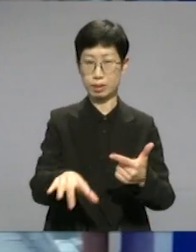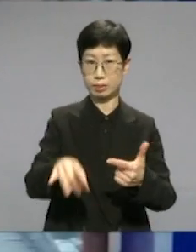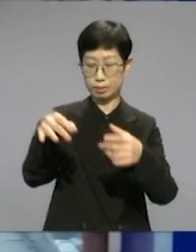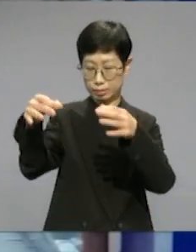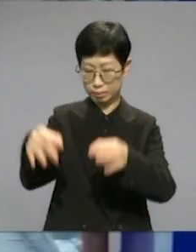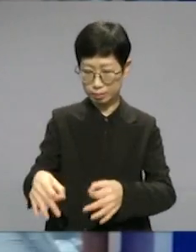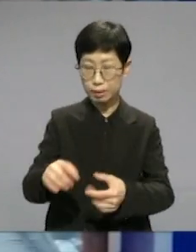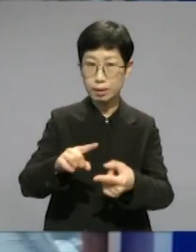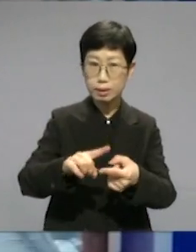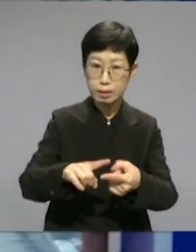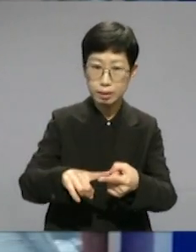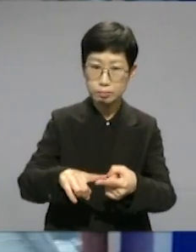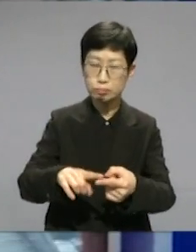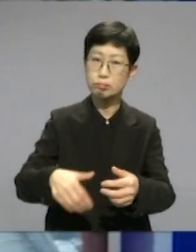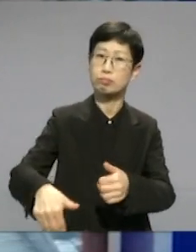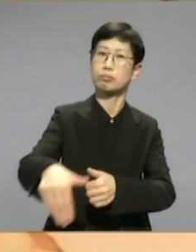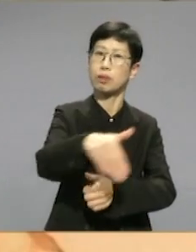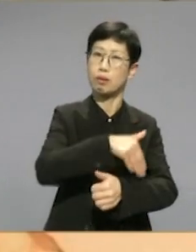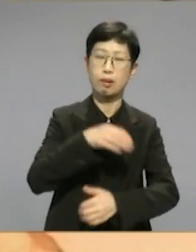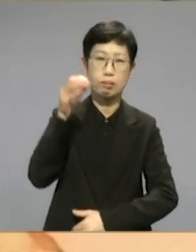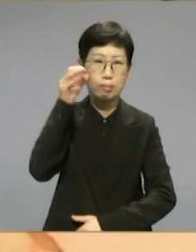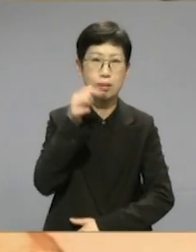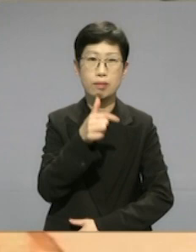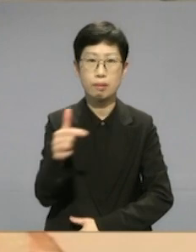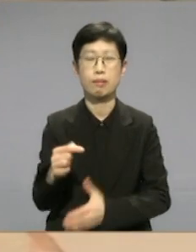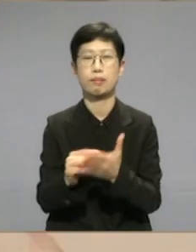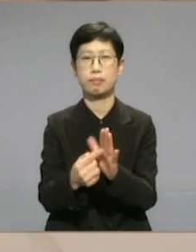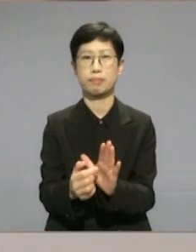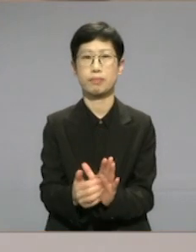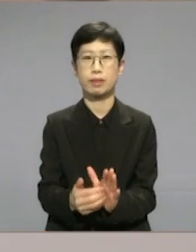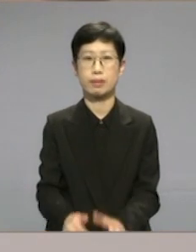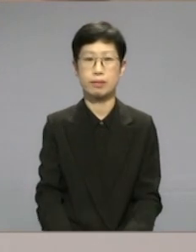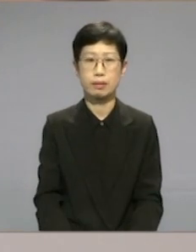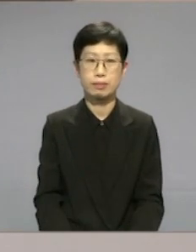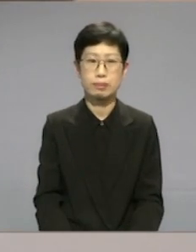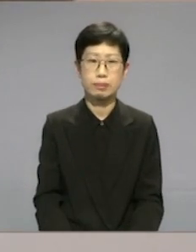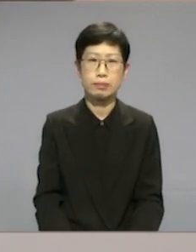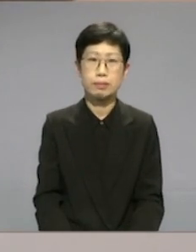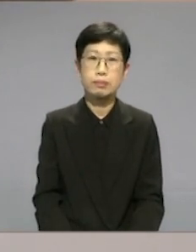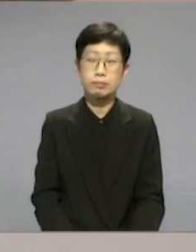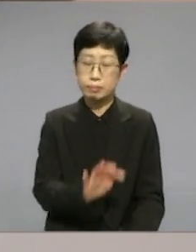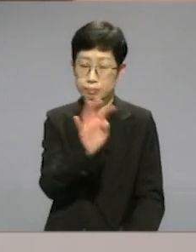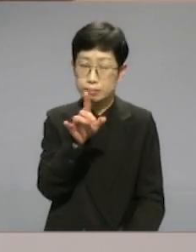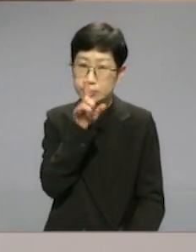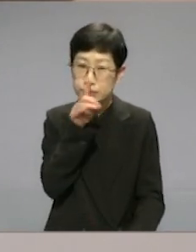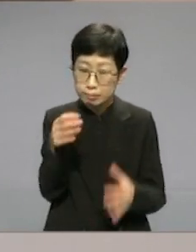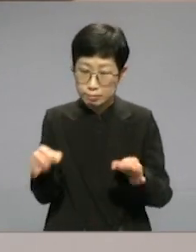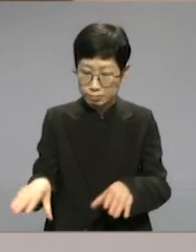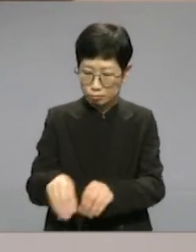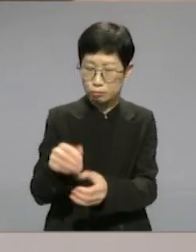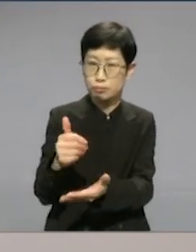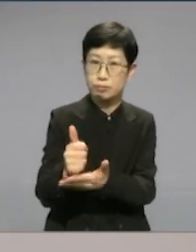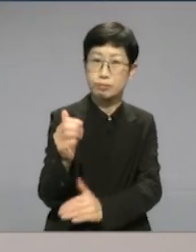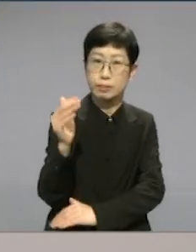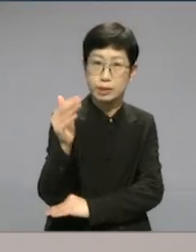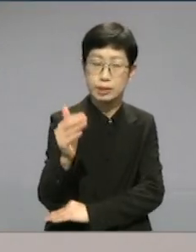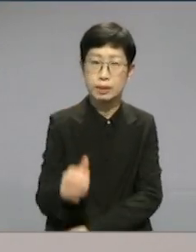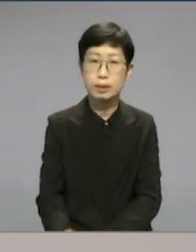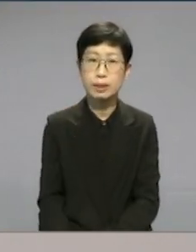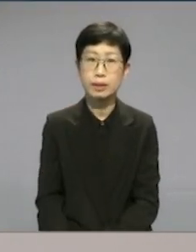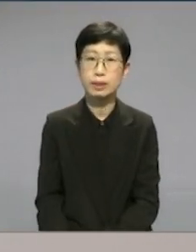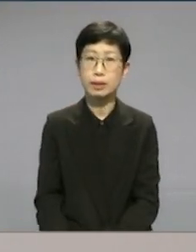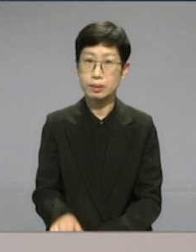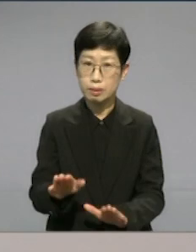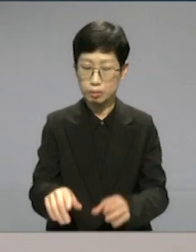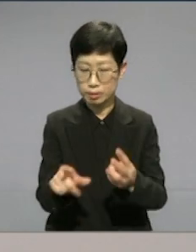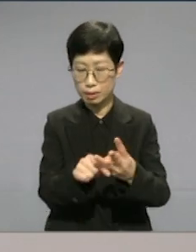인하에 대한 분위기가 무르익고 있다고 관측했는데요. 크리스틴 라가르드 유럽중앙은행 총재는 앞서 이달 초